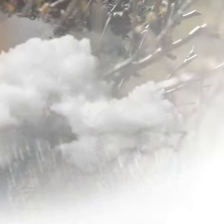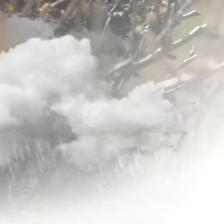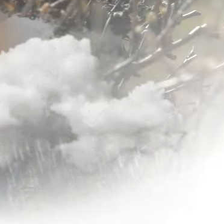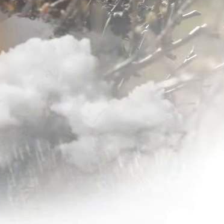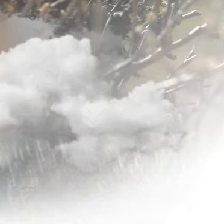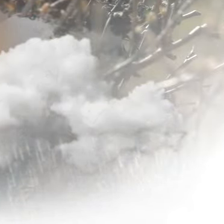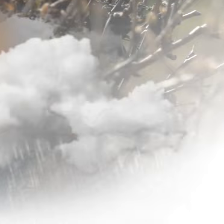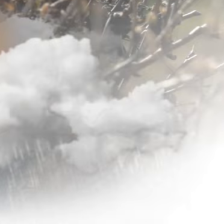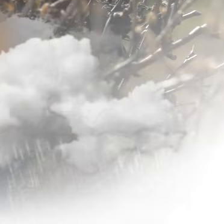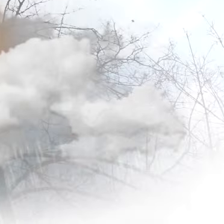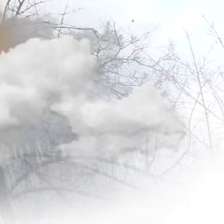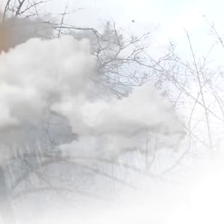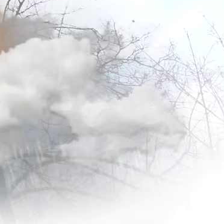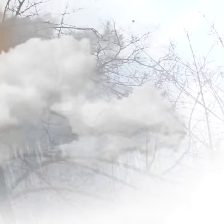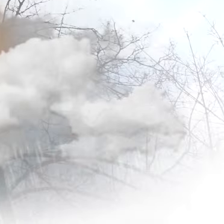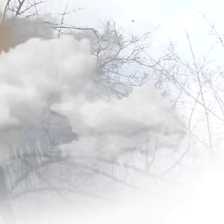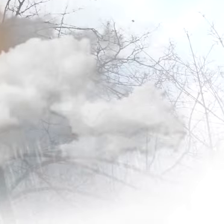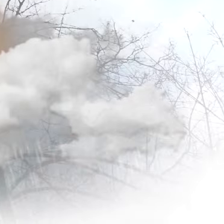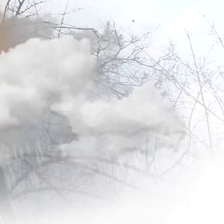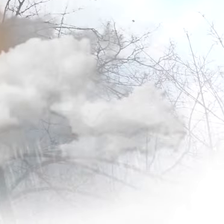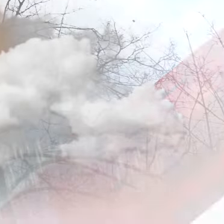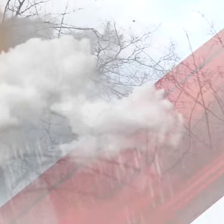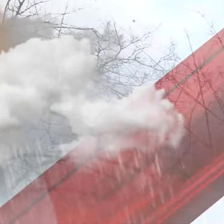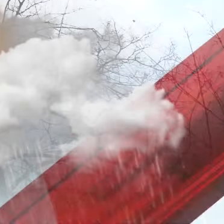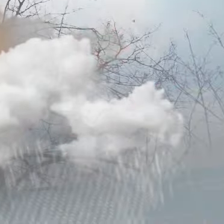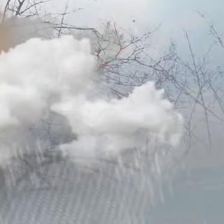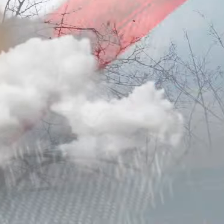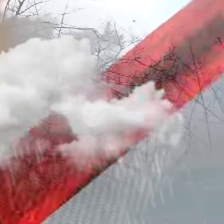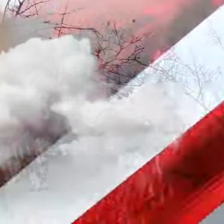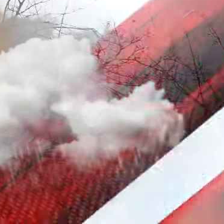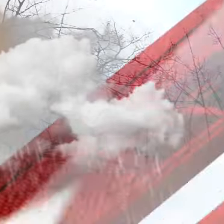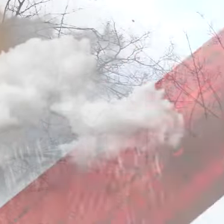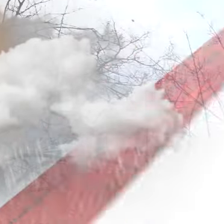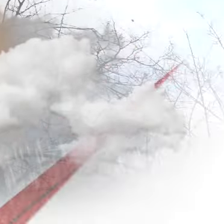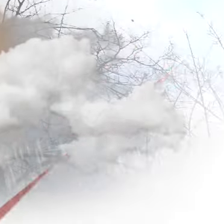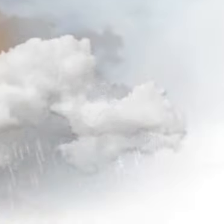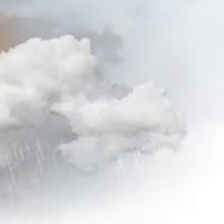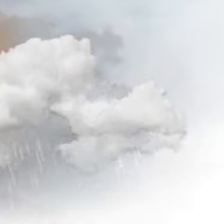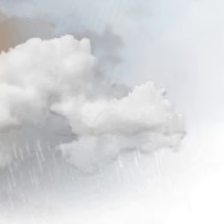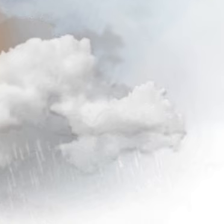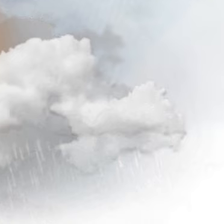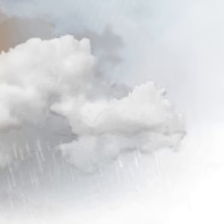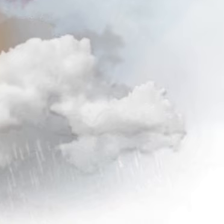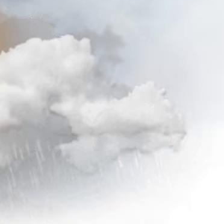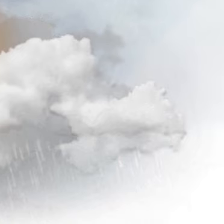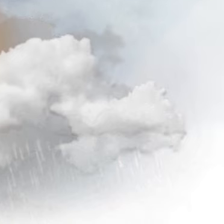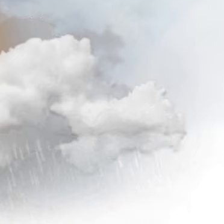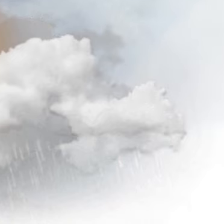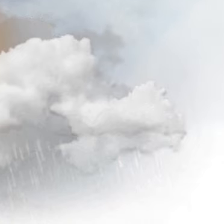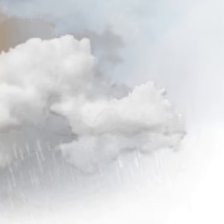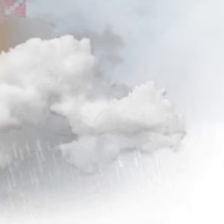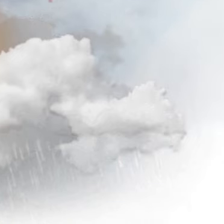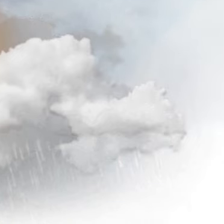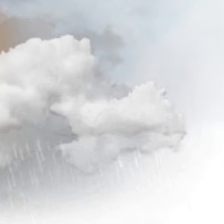магчымы снег. Вецер заходні 5-9 метраў за секунду. У Астраўцы і Ашмянах чакаецца каля